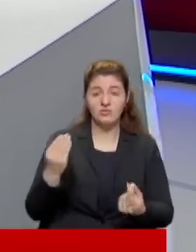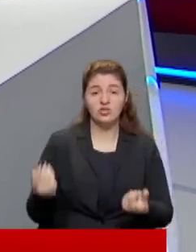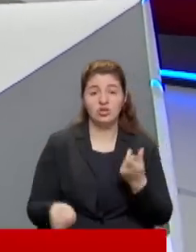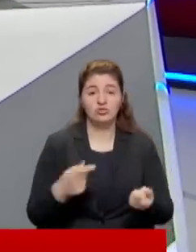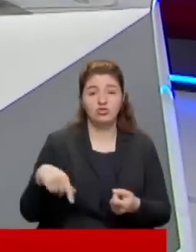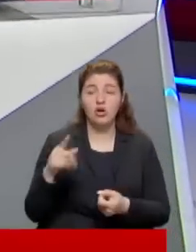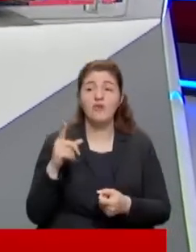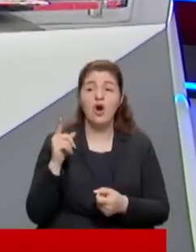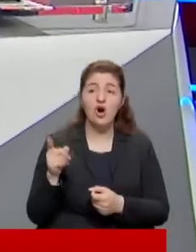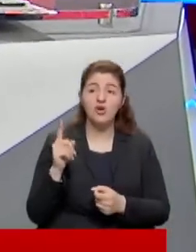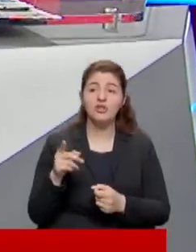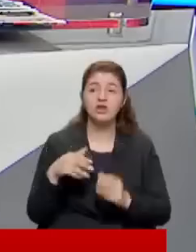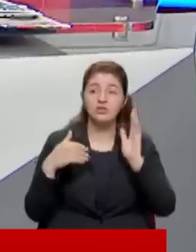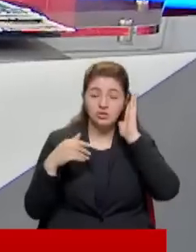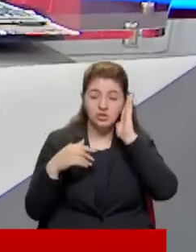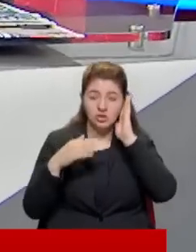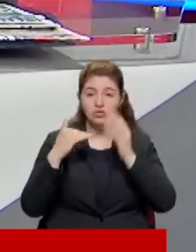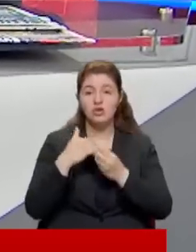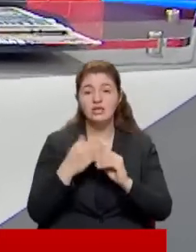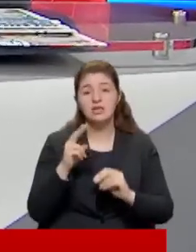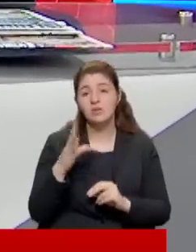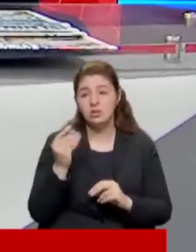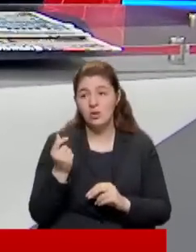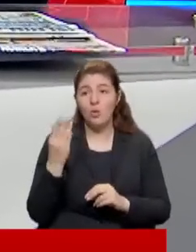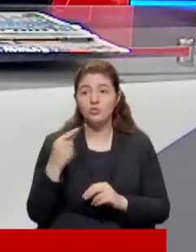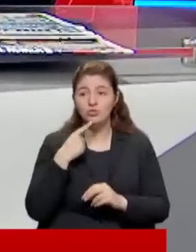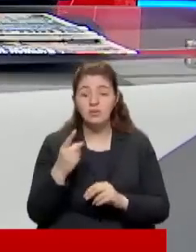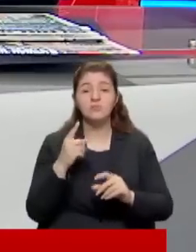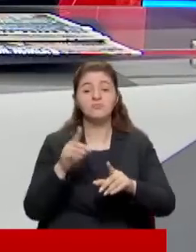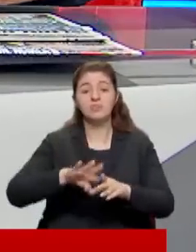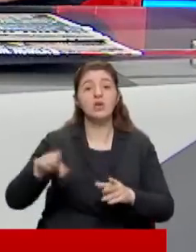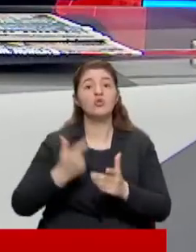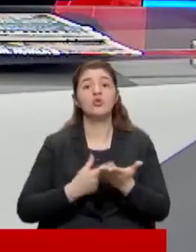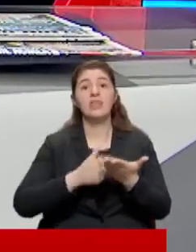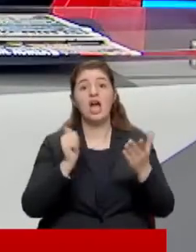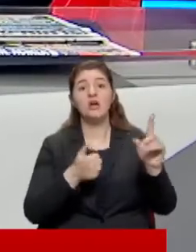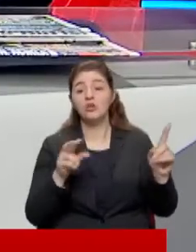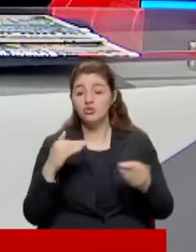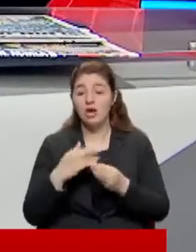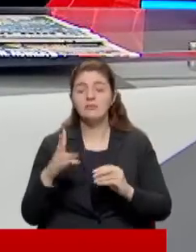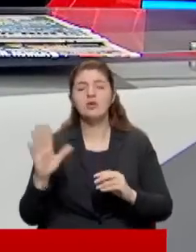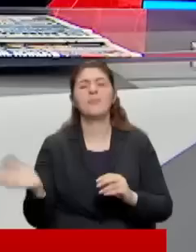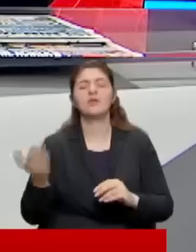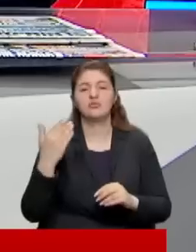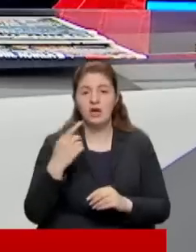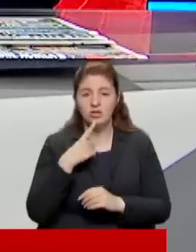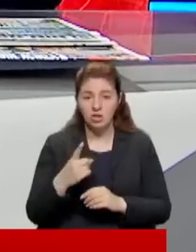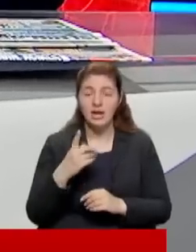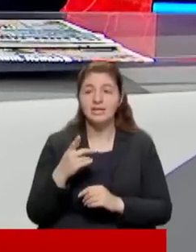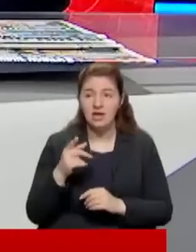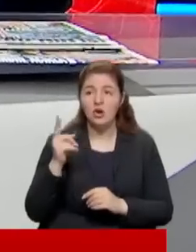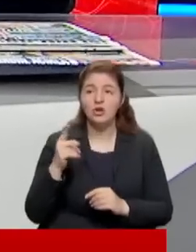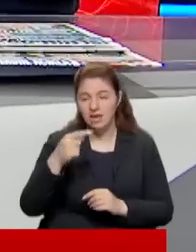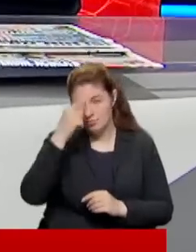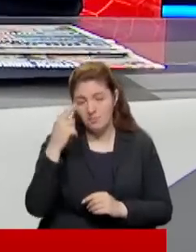sağlamaya çalışıyor. Ve ona soğanın 25 lira olduğunu unut, Kur'an daha önemli demeye çalışıyor. Onun için oradaki potansiyel